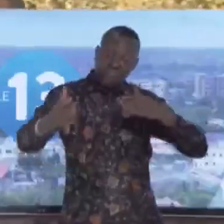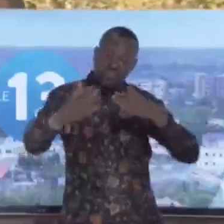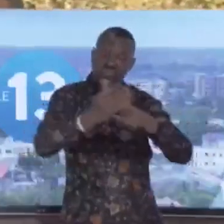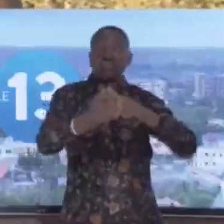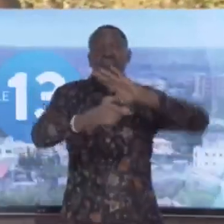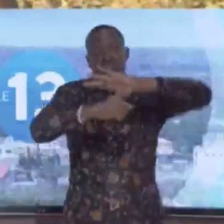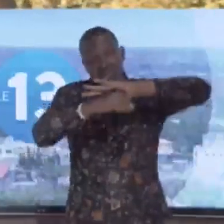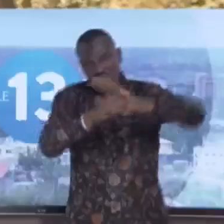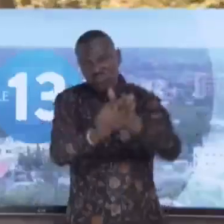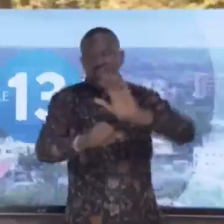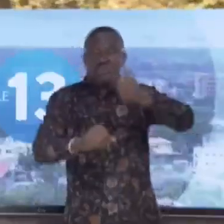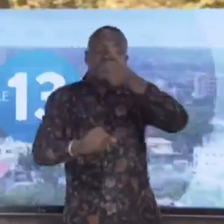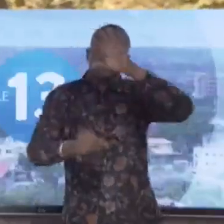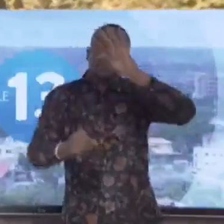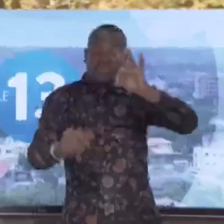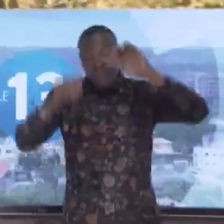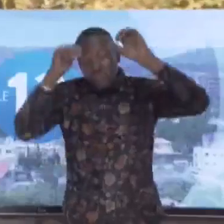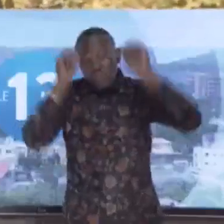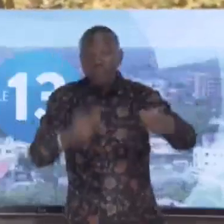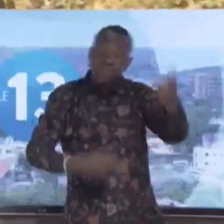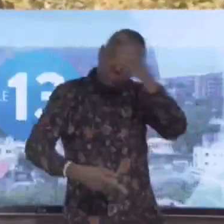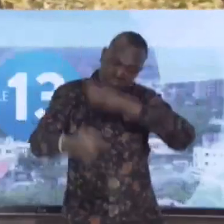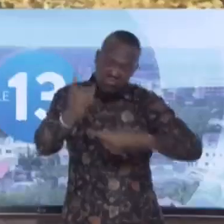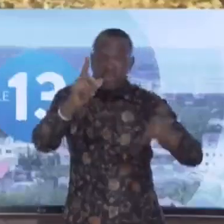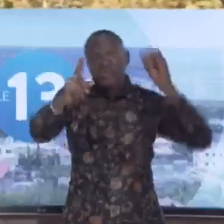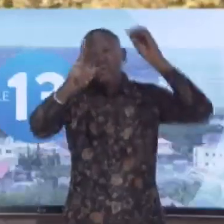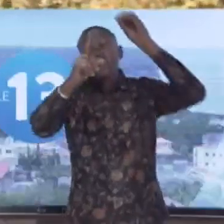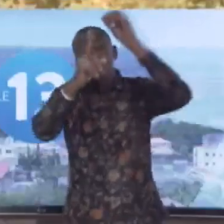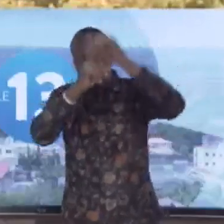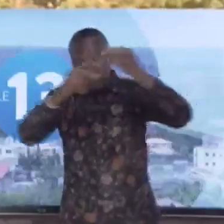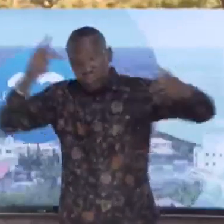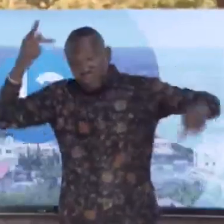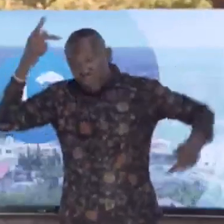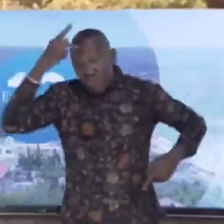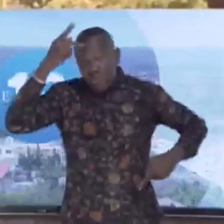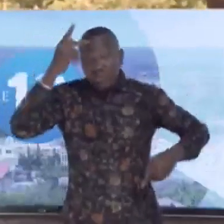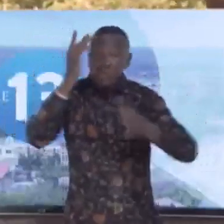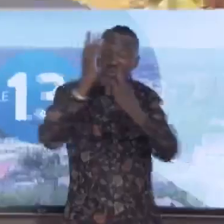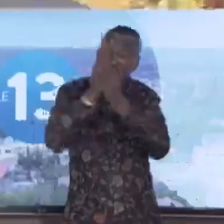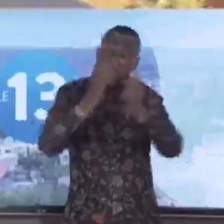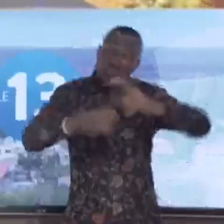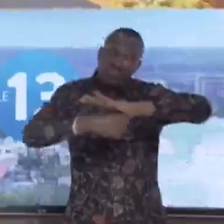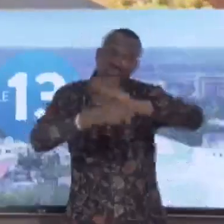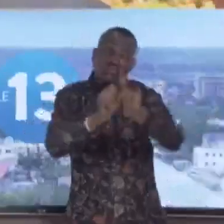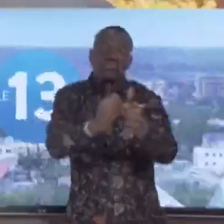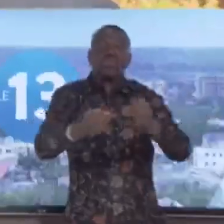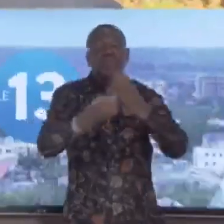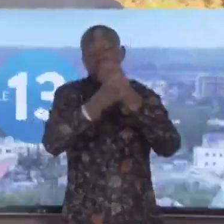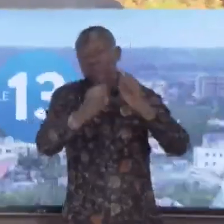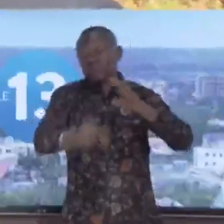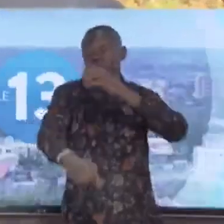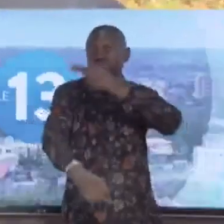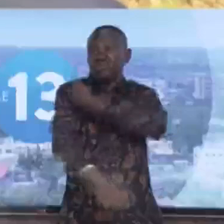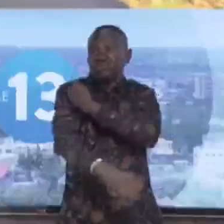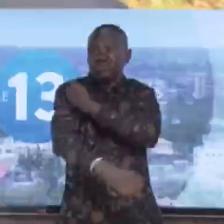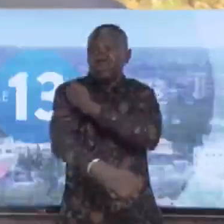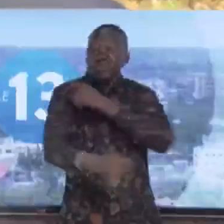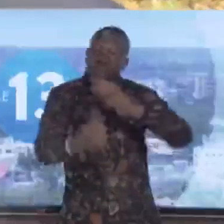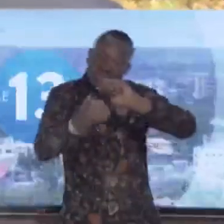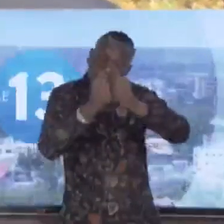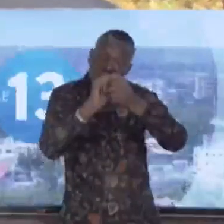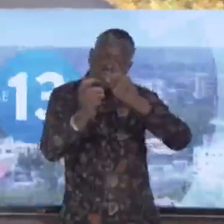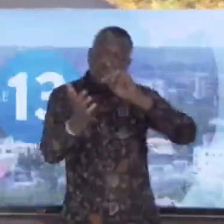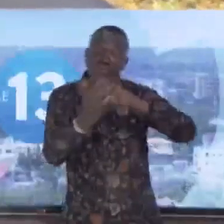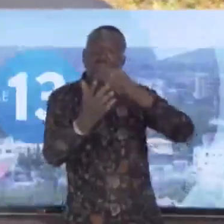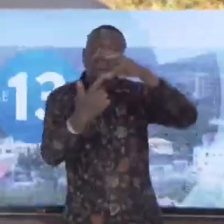COVID-19 alors que nous ne pouvons pas venir à bout donc de ces maladies à potentiel épidémique sans la vaccination. Le réseau accès aux médicaments